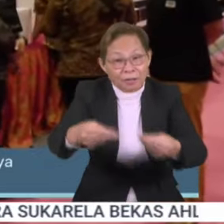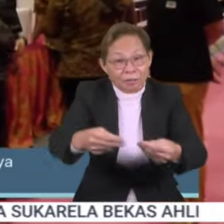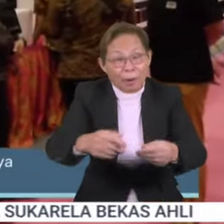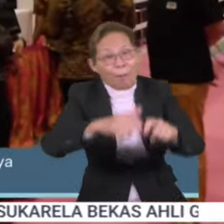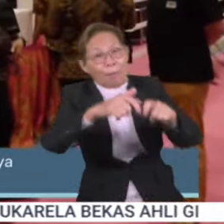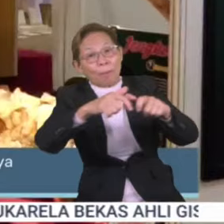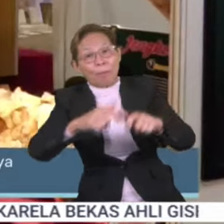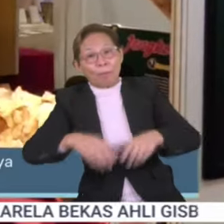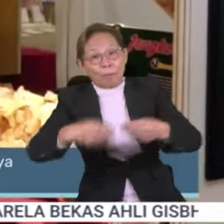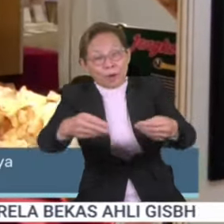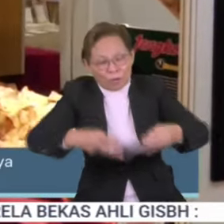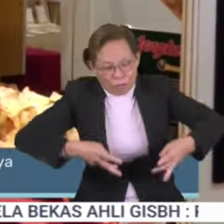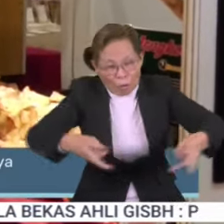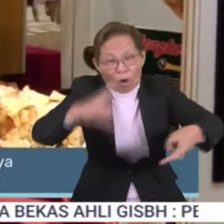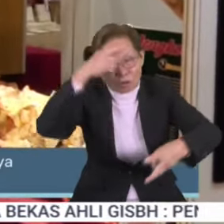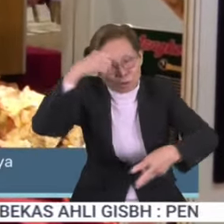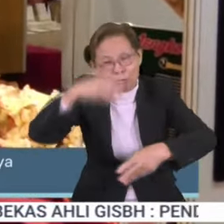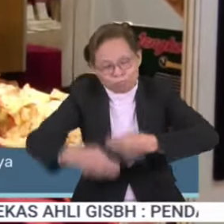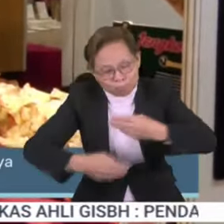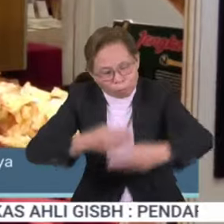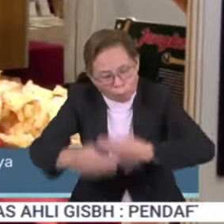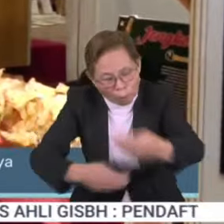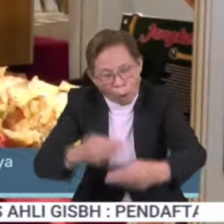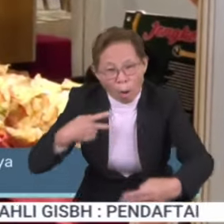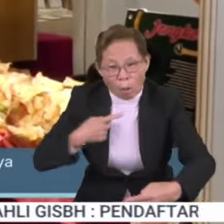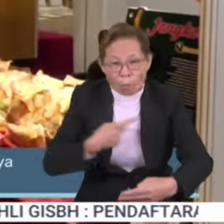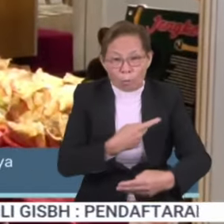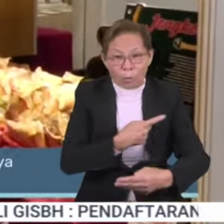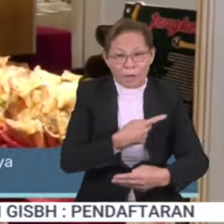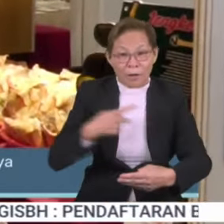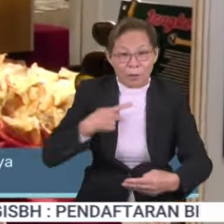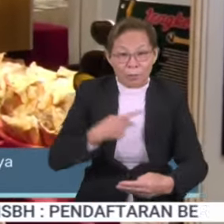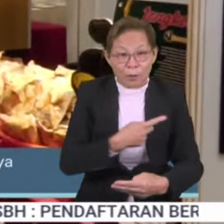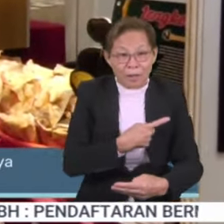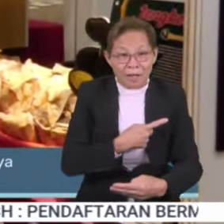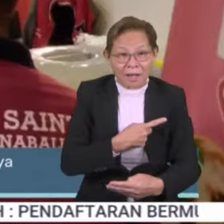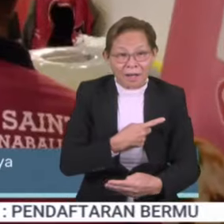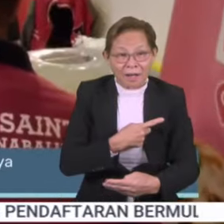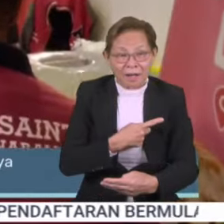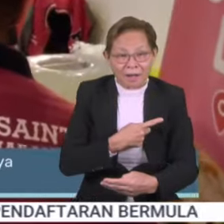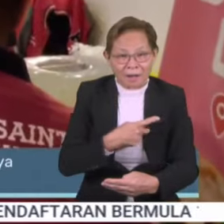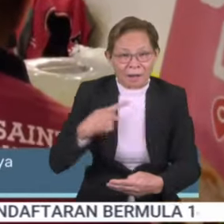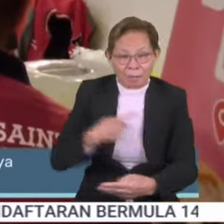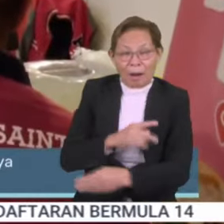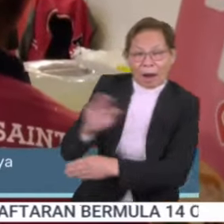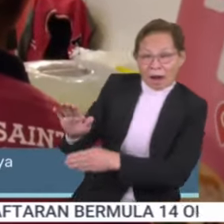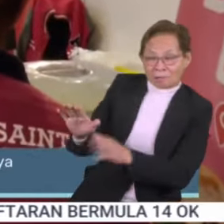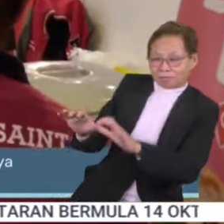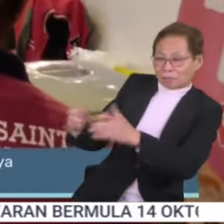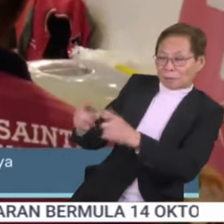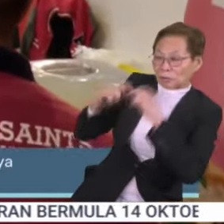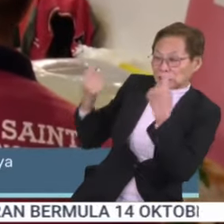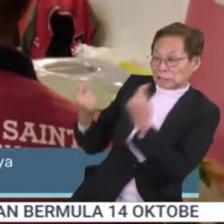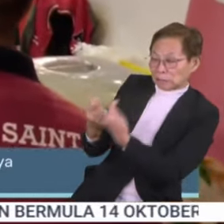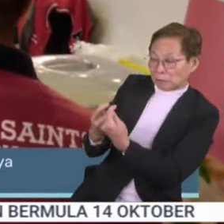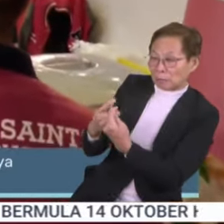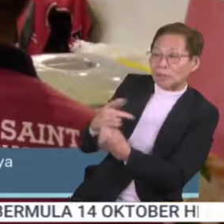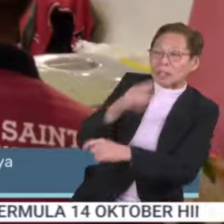bigger way for her to move on we are ping uh her her her team